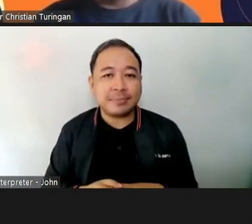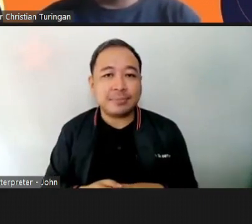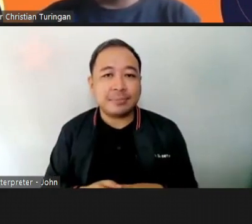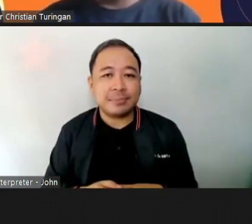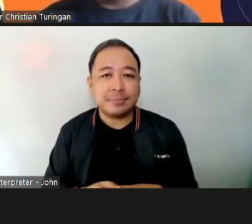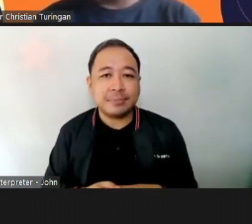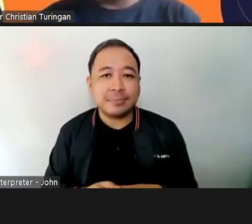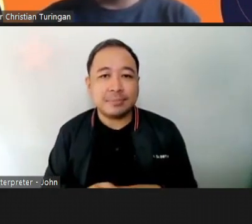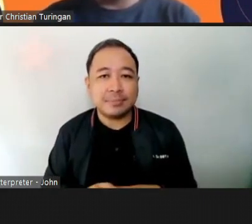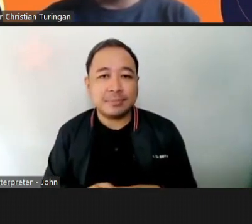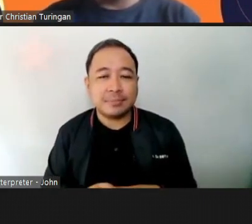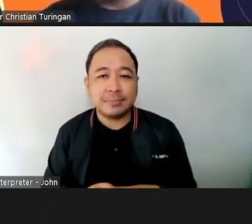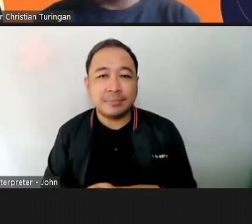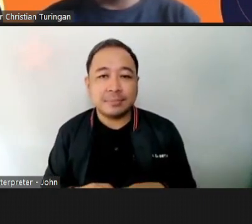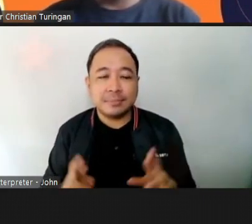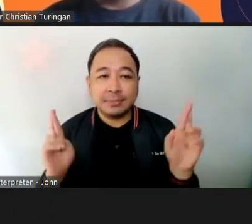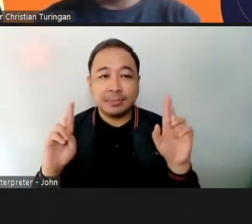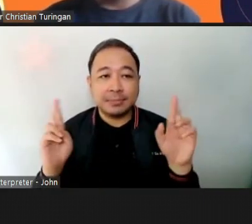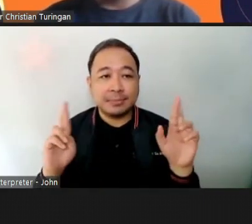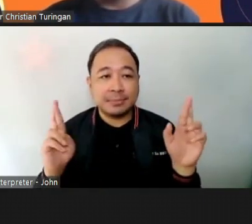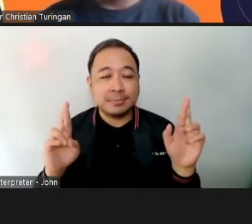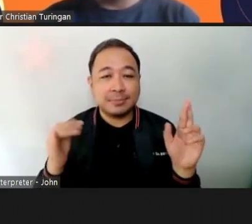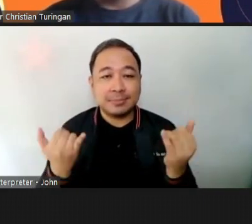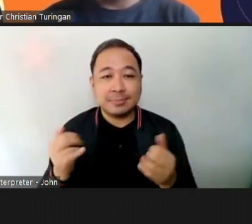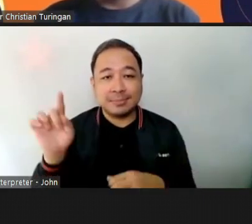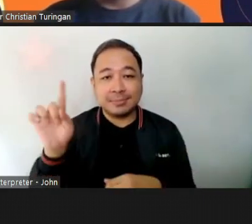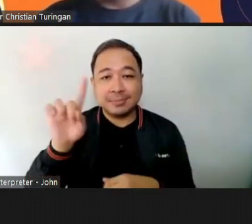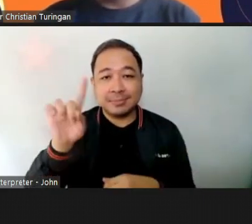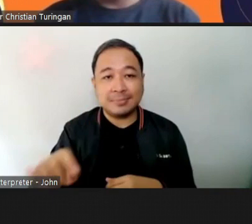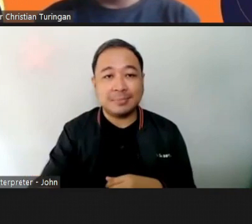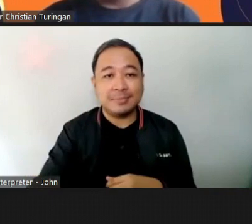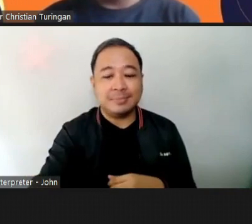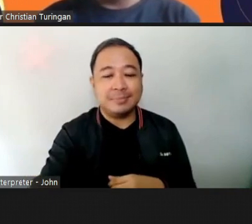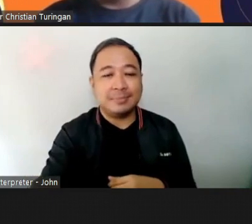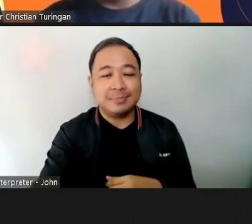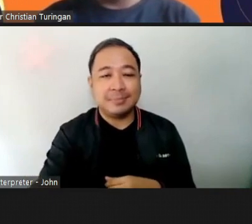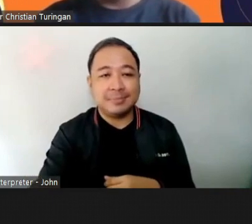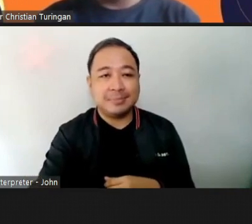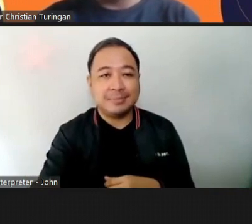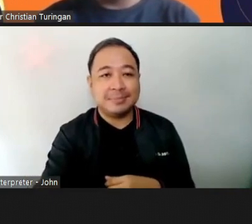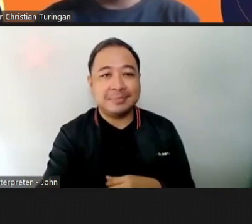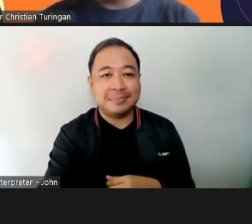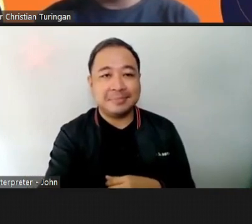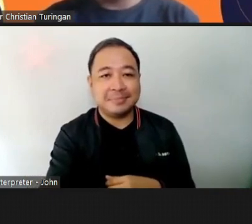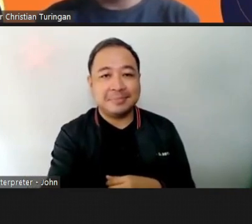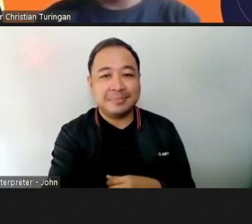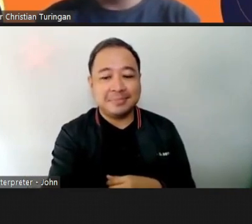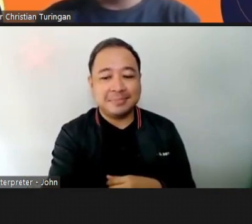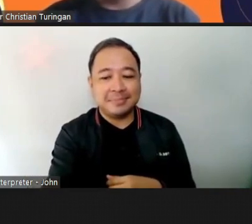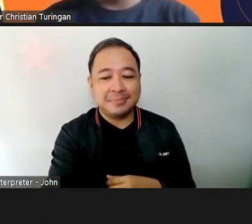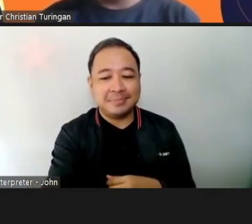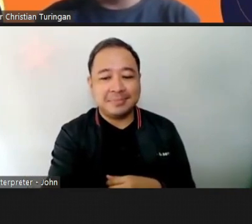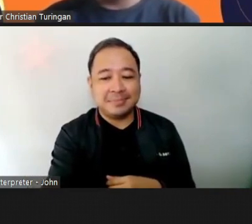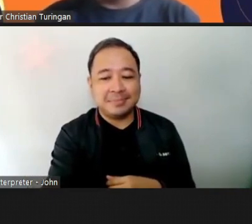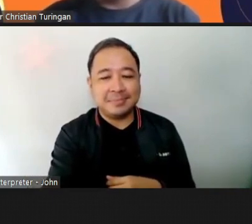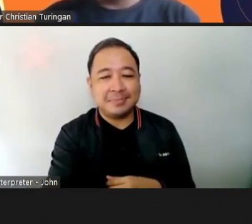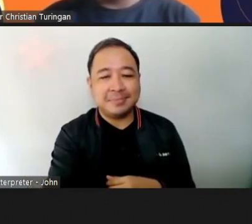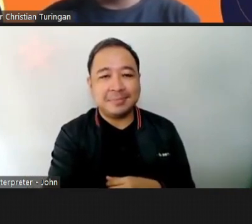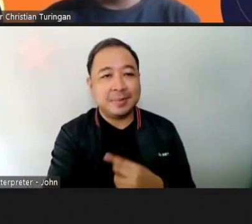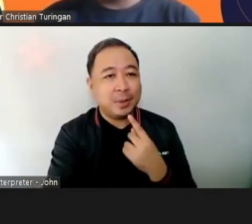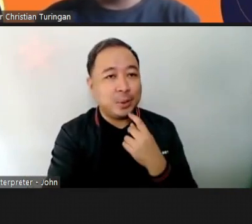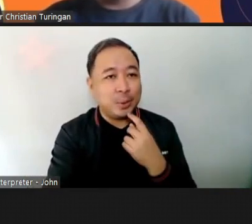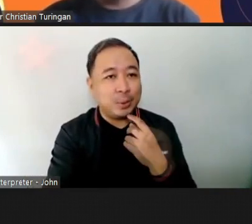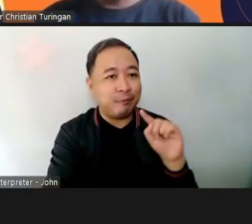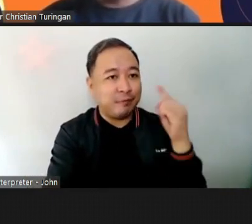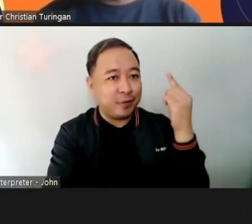morning. Hello, ready na ba kayo everyone. for your question? Ready na po. Okay, sino unang sasagot? Gusto niyo ba magbato